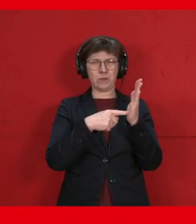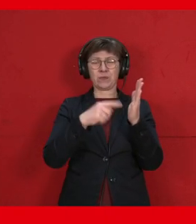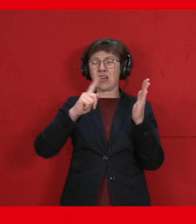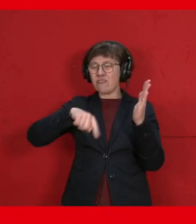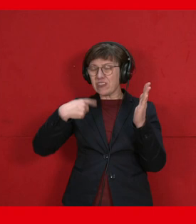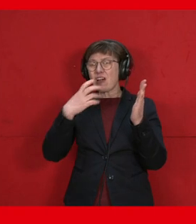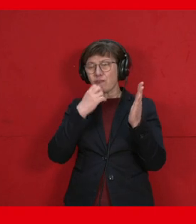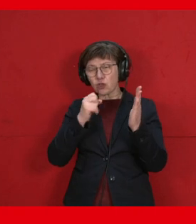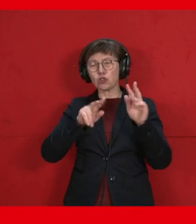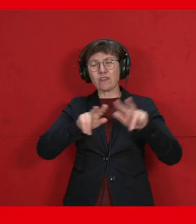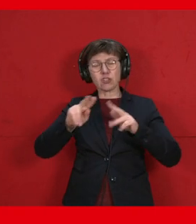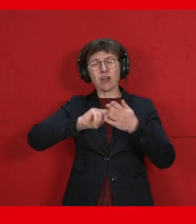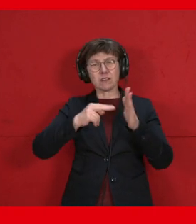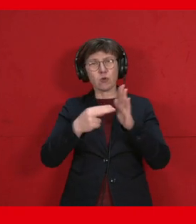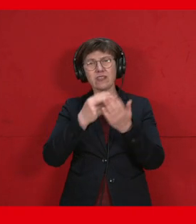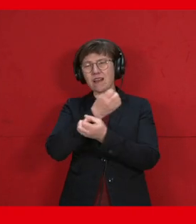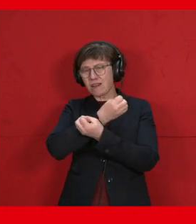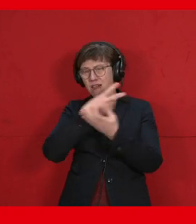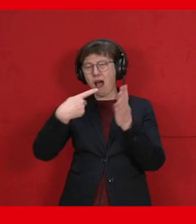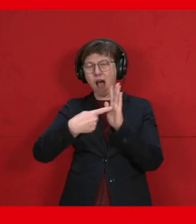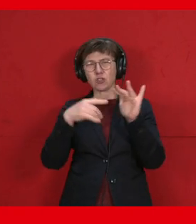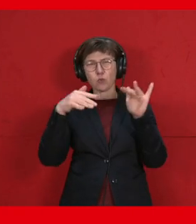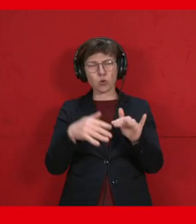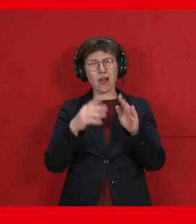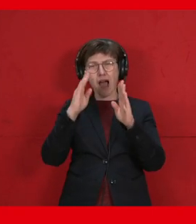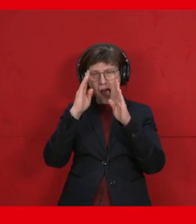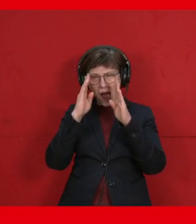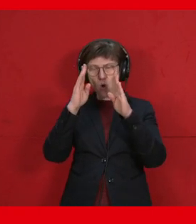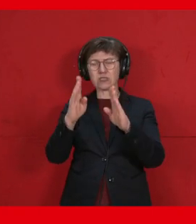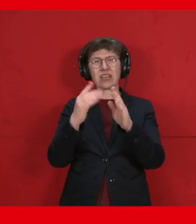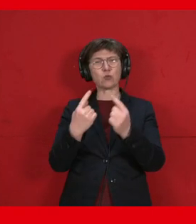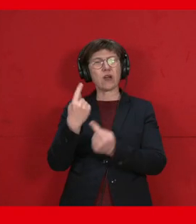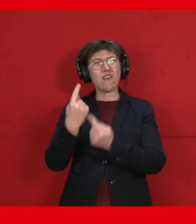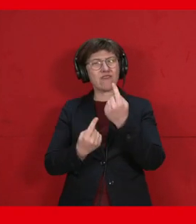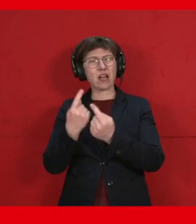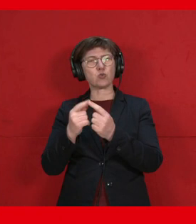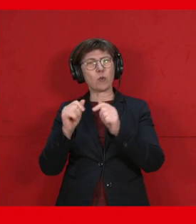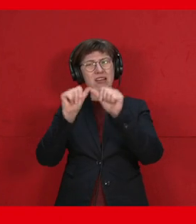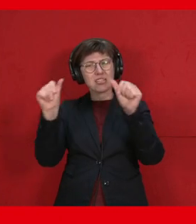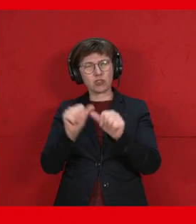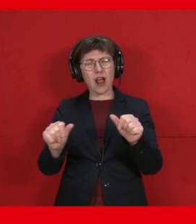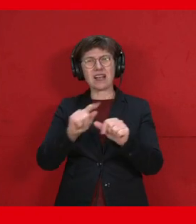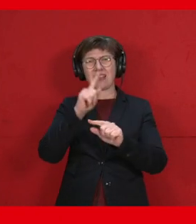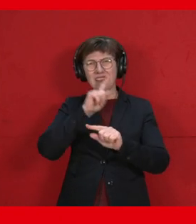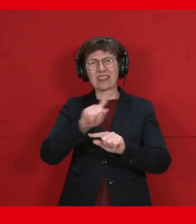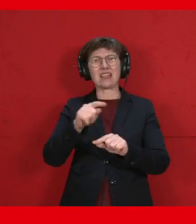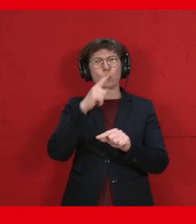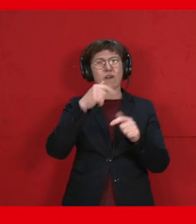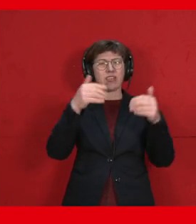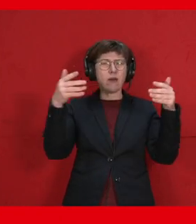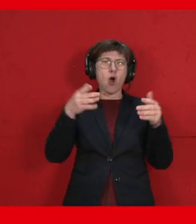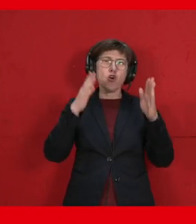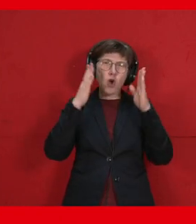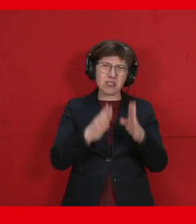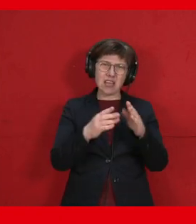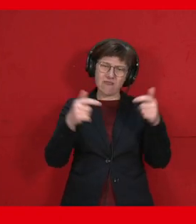wollen eine Wirtschaftspolitik, die den klaren Anspruch hat, die Ausrichtung des Wachstums mitzugestalten, statt nur Bestehendes zu konservieren und